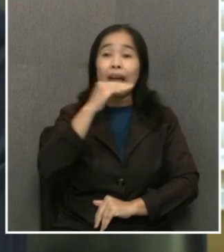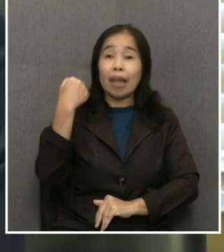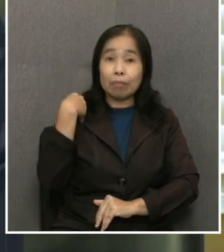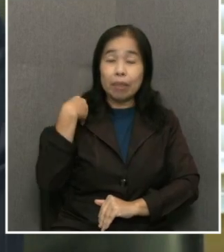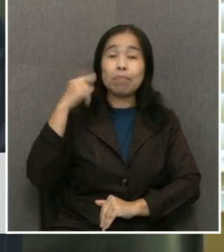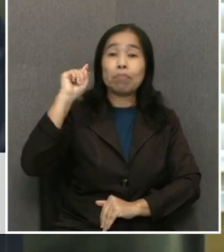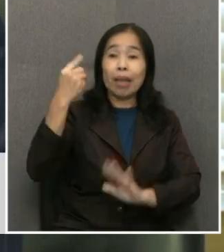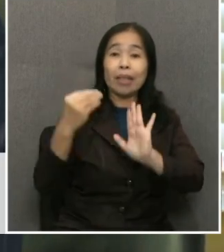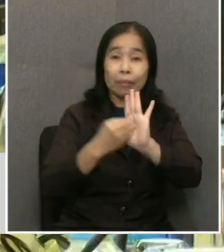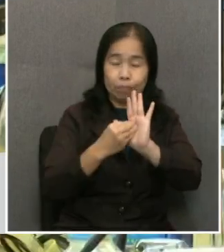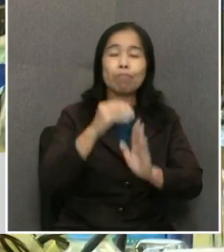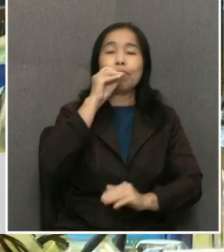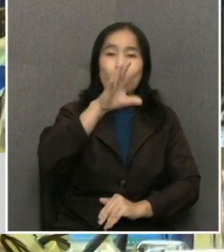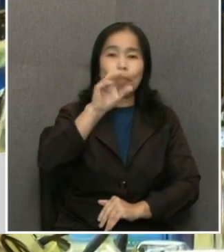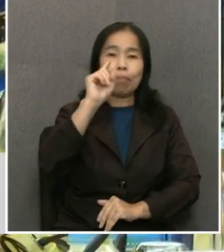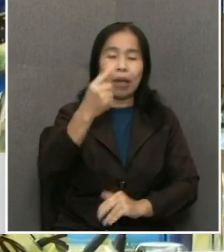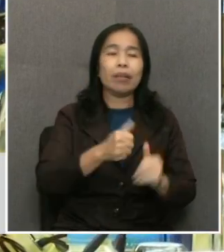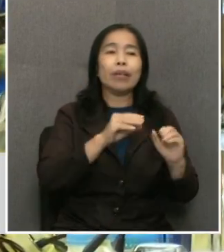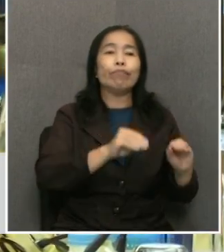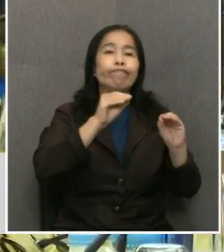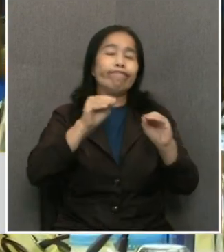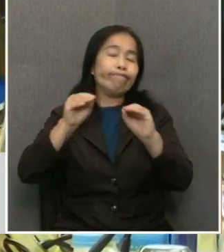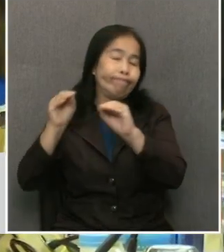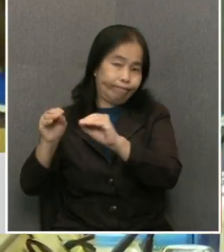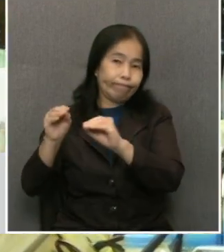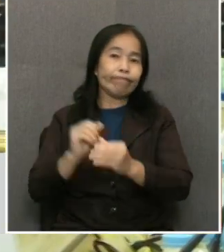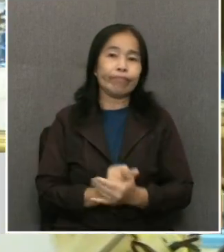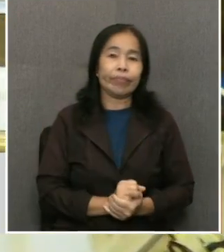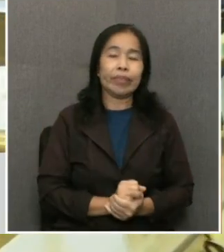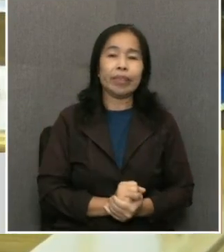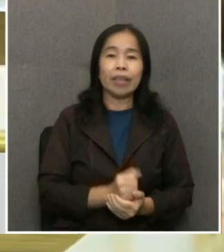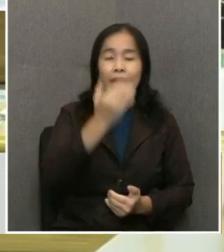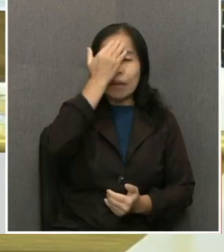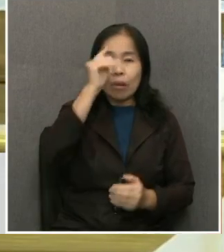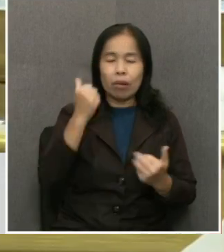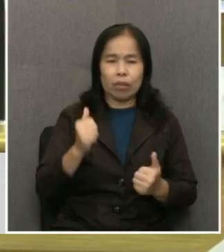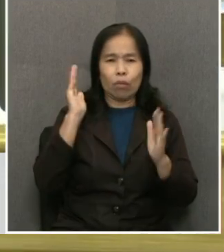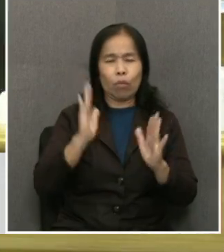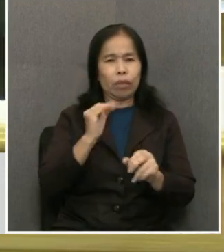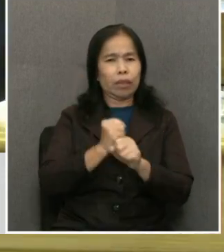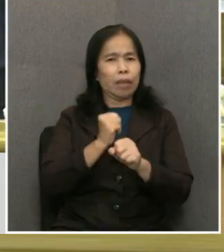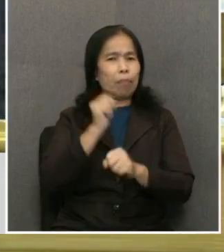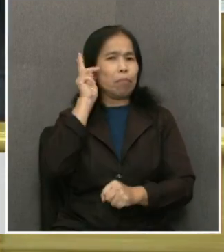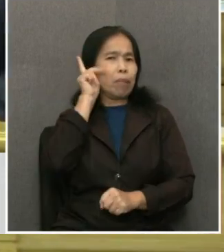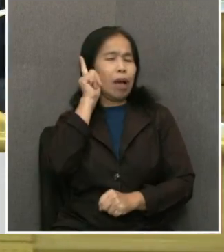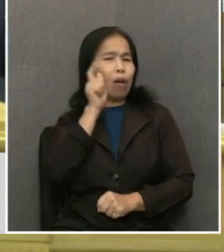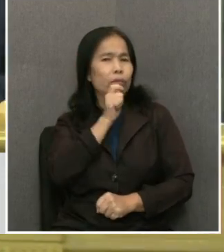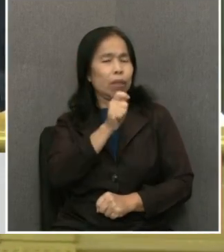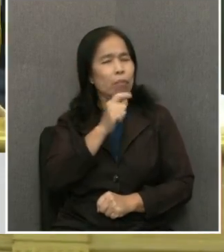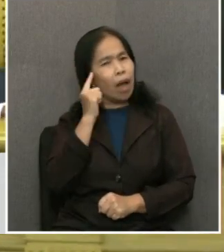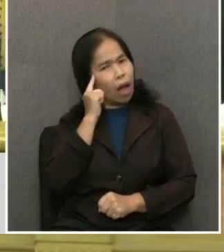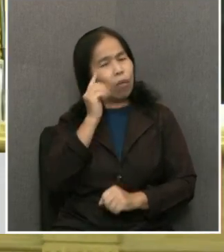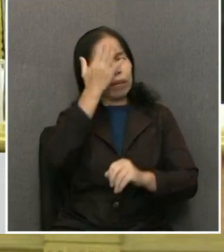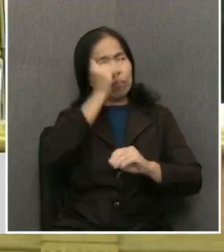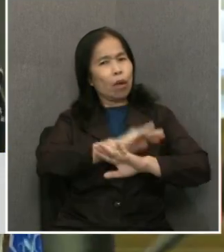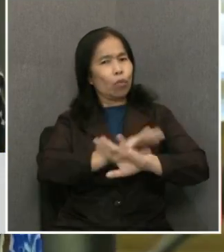ชนทราบอีกครั้งก็แปลว่าคือตอนนี้ก็เลื่อนไปโดยไม่มีกำหนดนั่นเองนะครับทางนี้สื่อมวลชนก็คาดการณ์แล้วครับว่าการที่ยกเลิกพูดคุยระหว่างคณะเจรจ